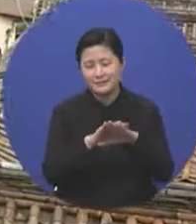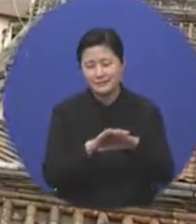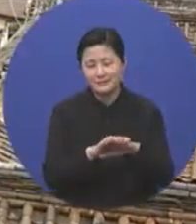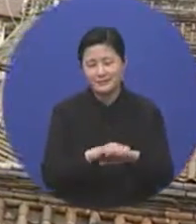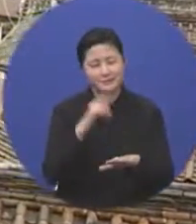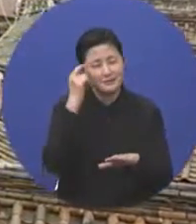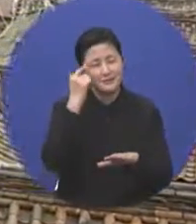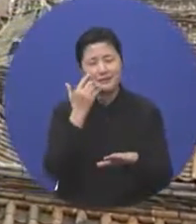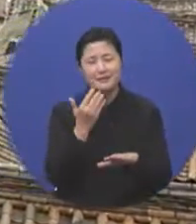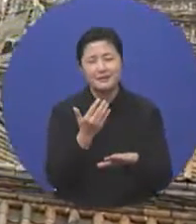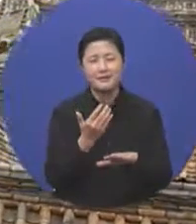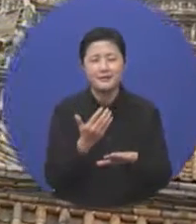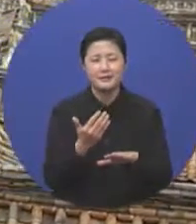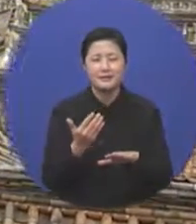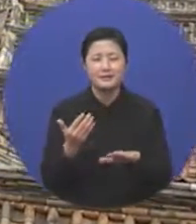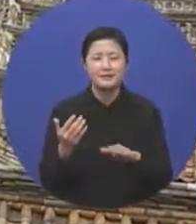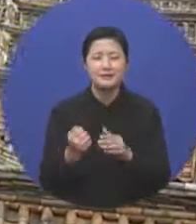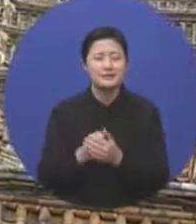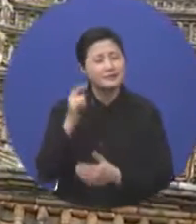어디에 둘까